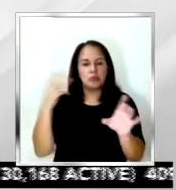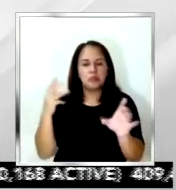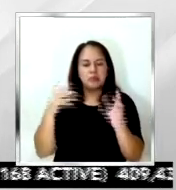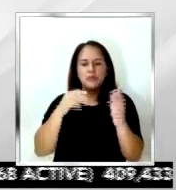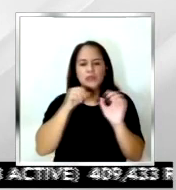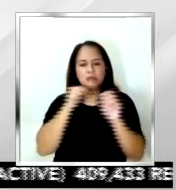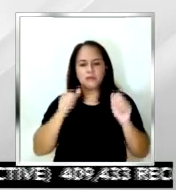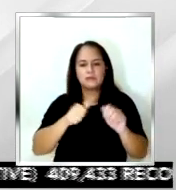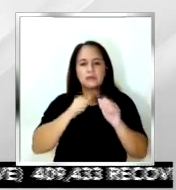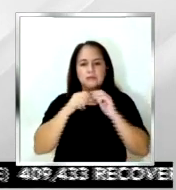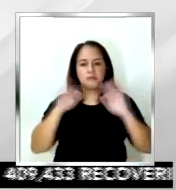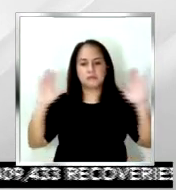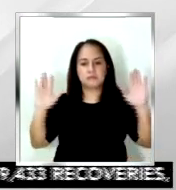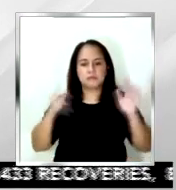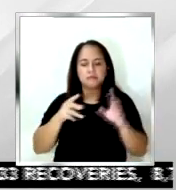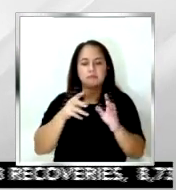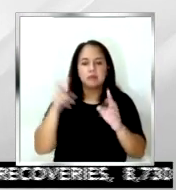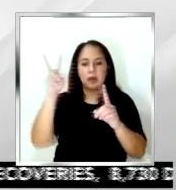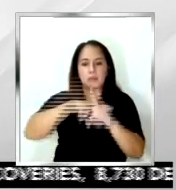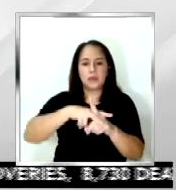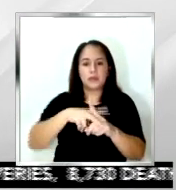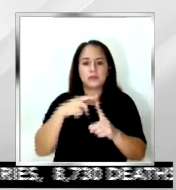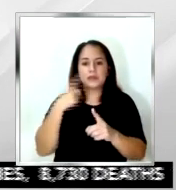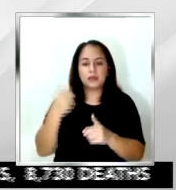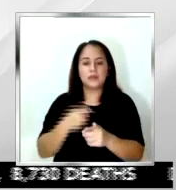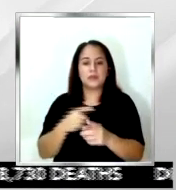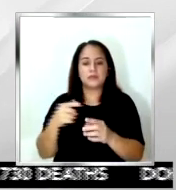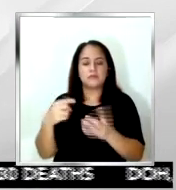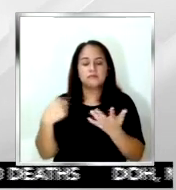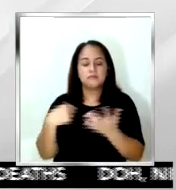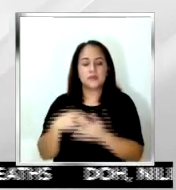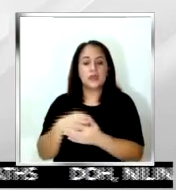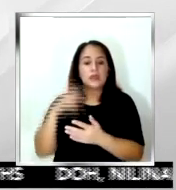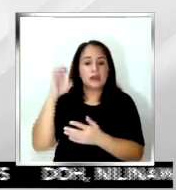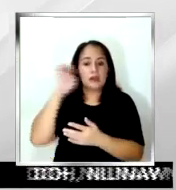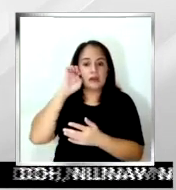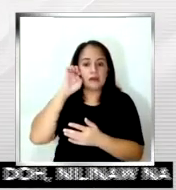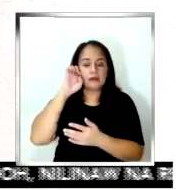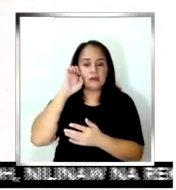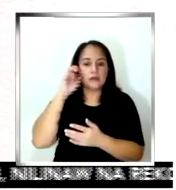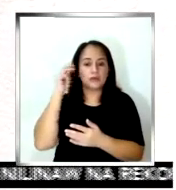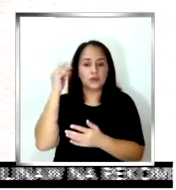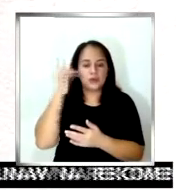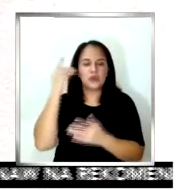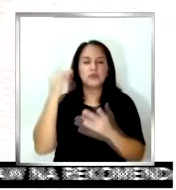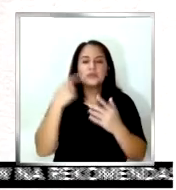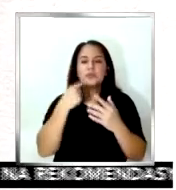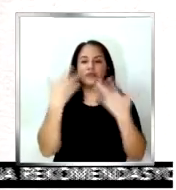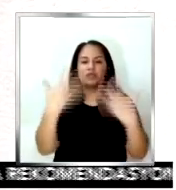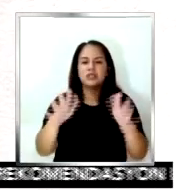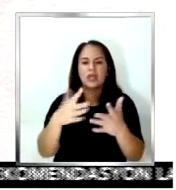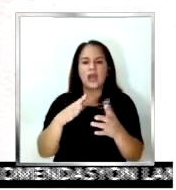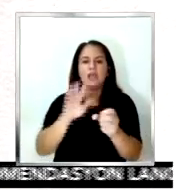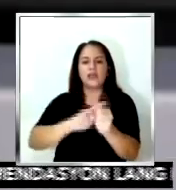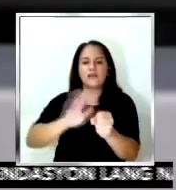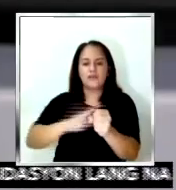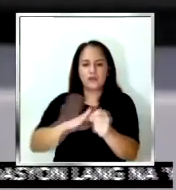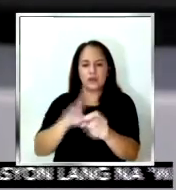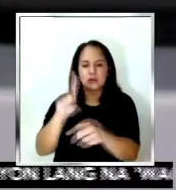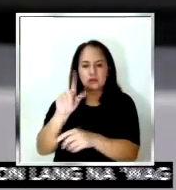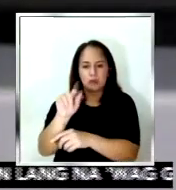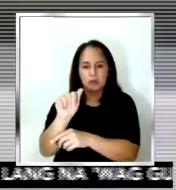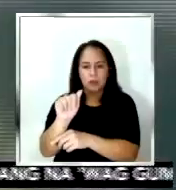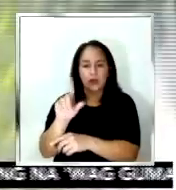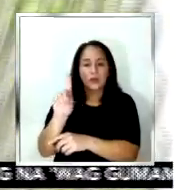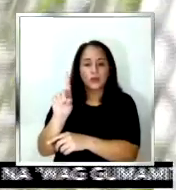FDA Director General Eric Domingo dahil sapat na raw ang kanilang mga datos. Sabi ng DOST, kumpiyansa na ang